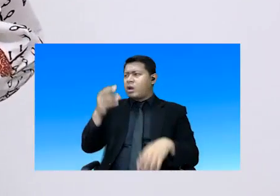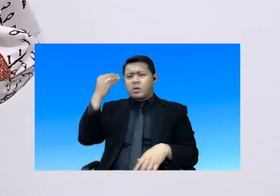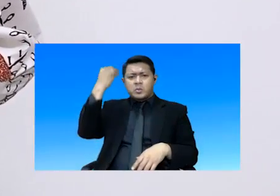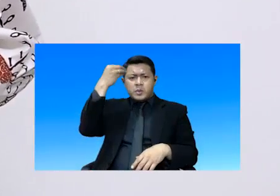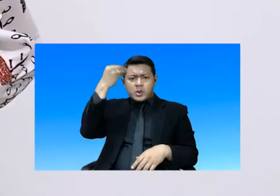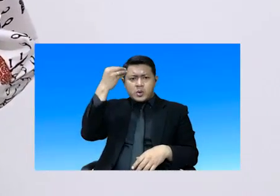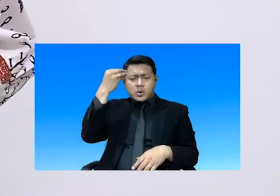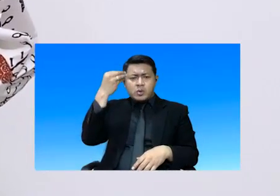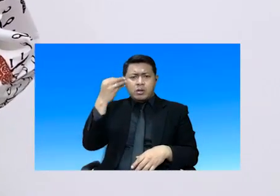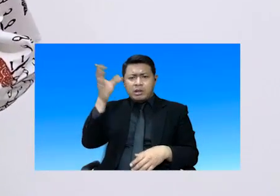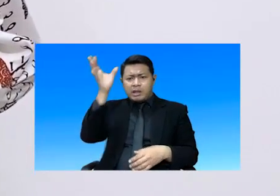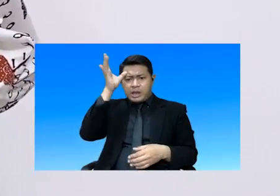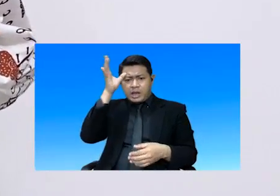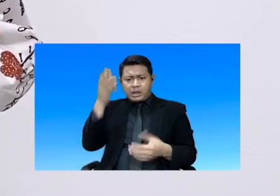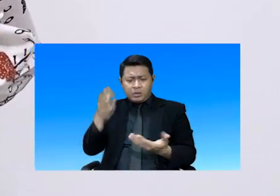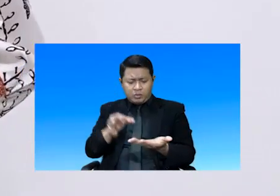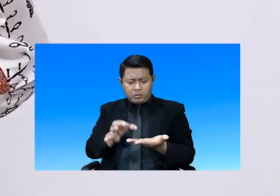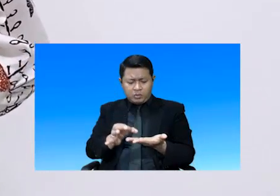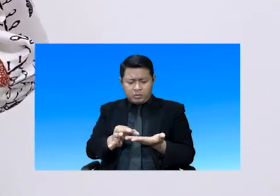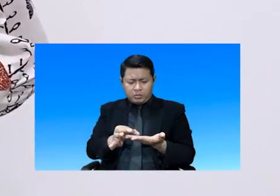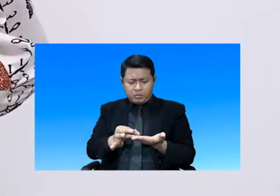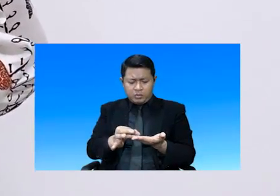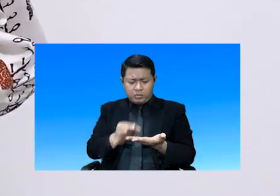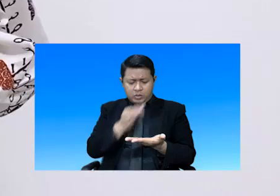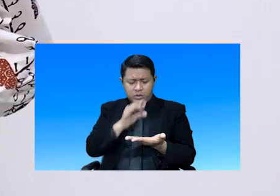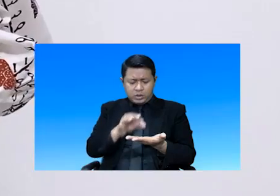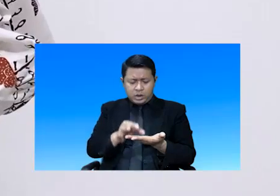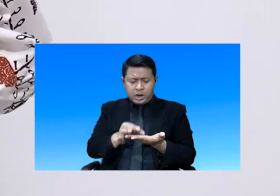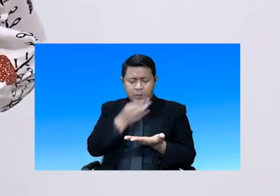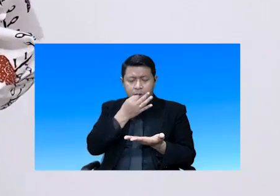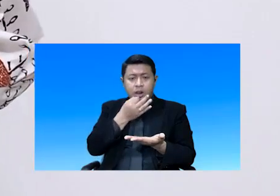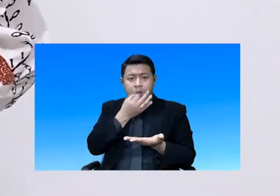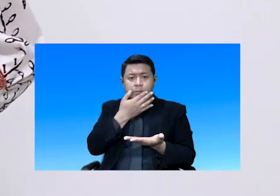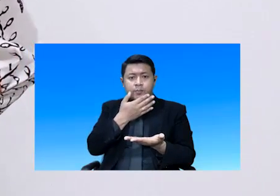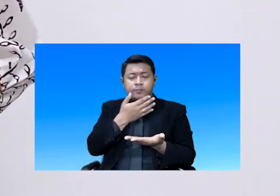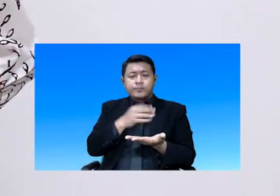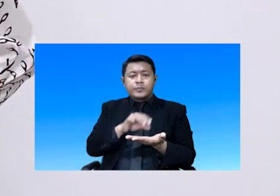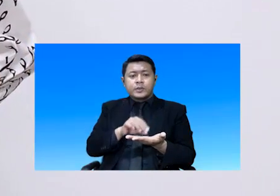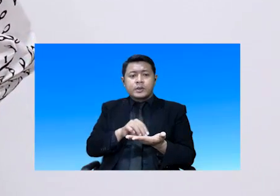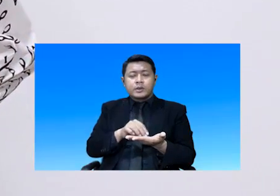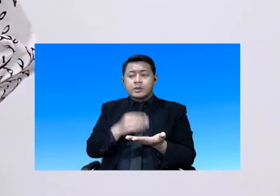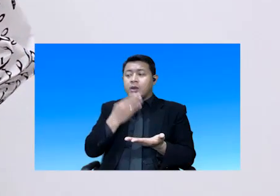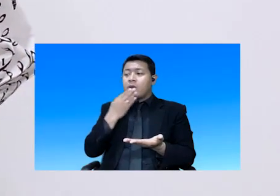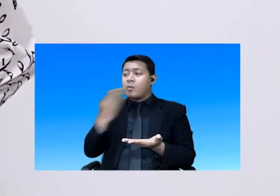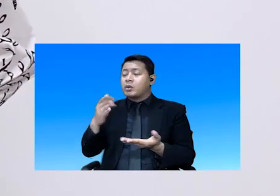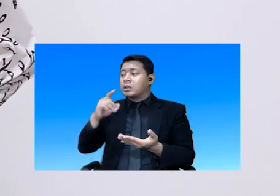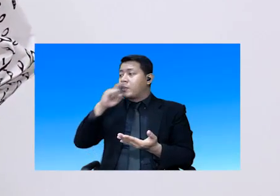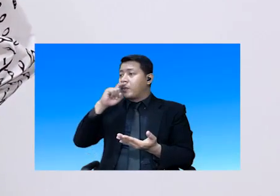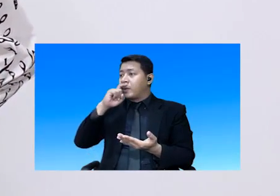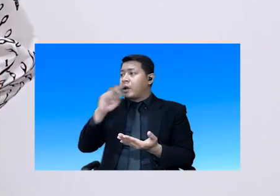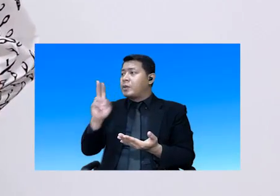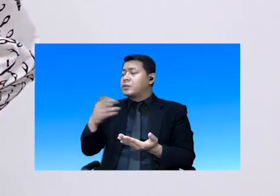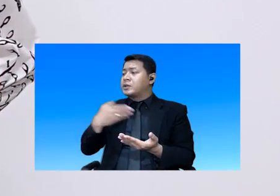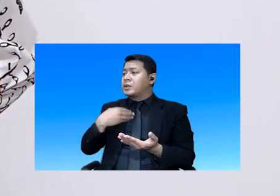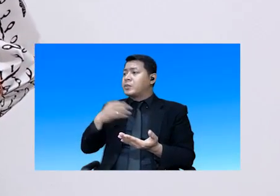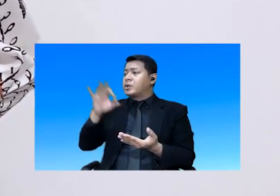saya juga tidak tahu harus seperti apa. Akhirnya saya mengambil hosti itu dan saya memberitahu ayah saya, kenapa saya dapat hosti